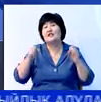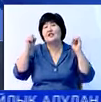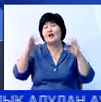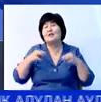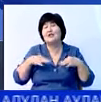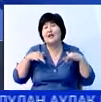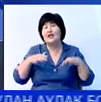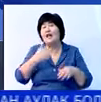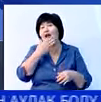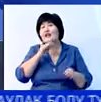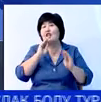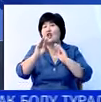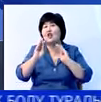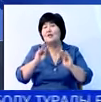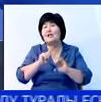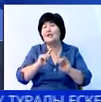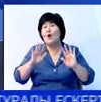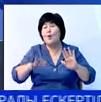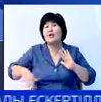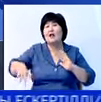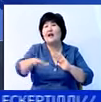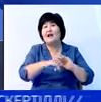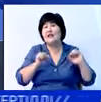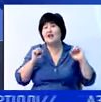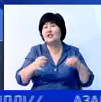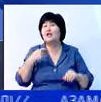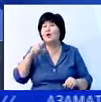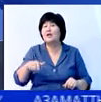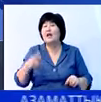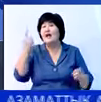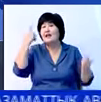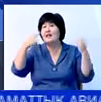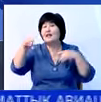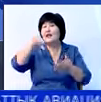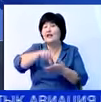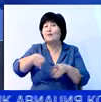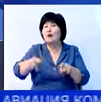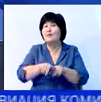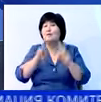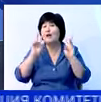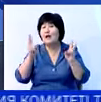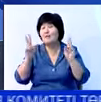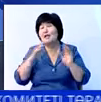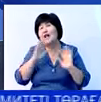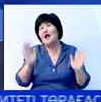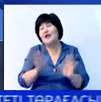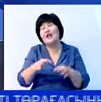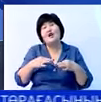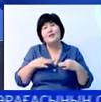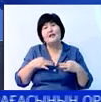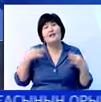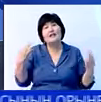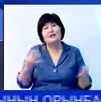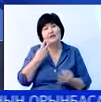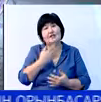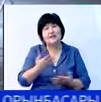жағылды. Әдемі безендіріліп түрленген орталық алаңға жиналған қызылордалықтар ертегі кейіпкерлерімен бірге би билеп, ән айтып мерекенің көркін